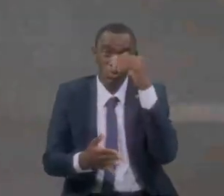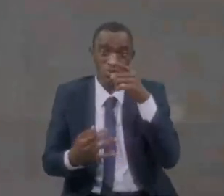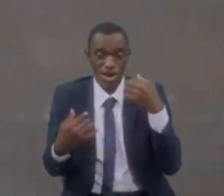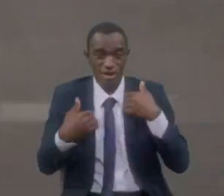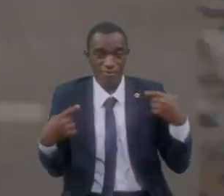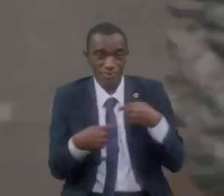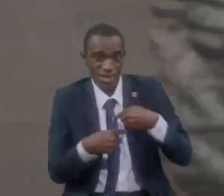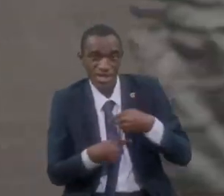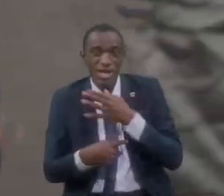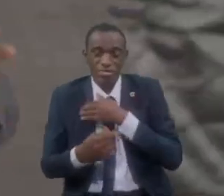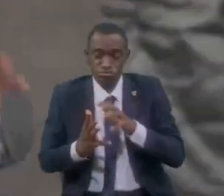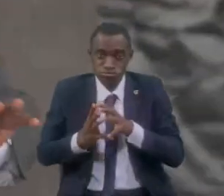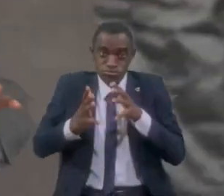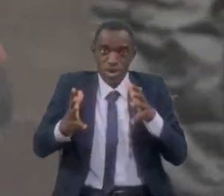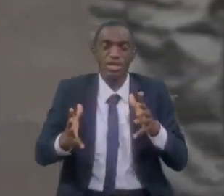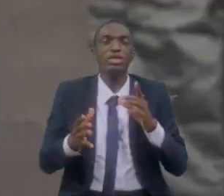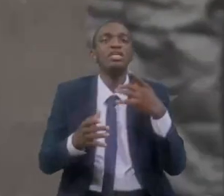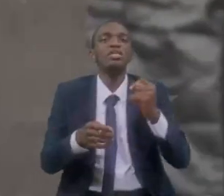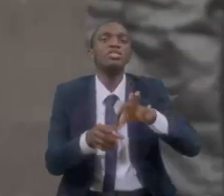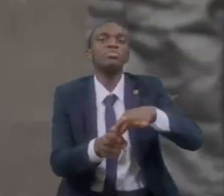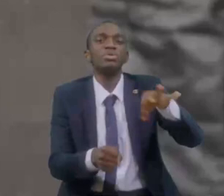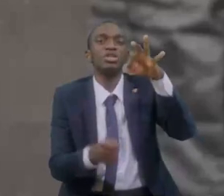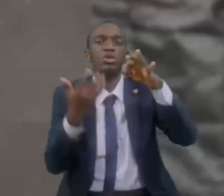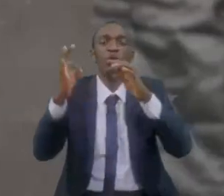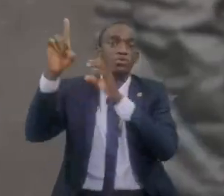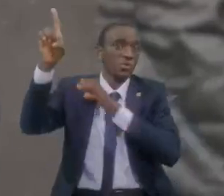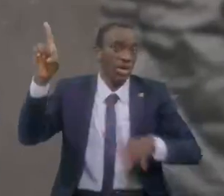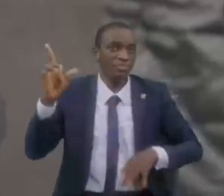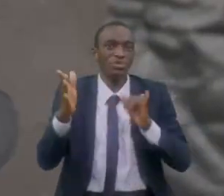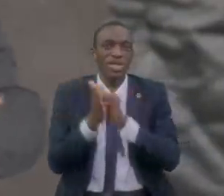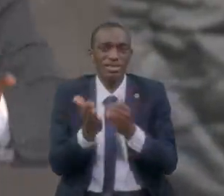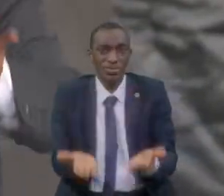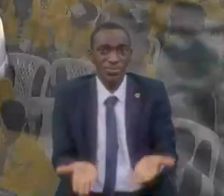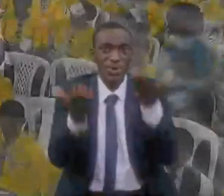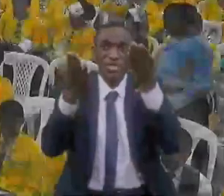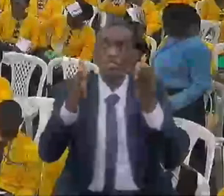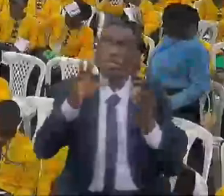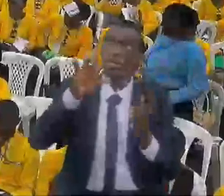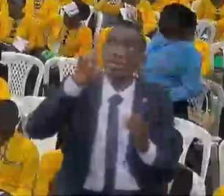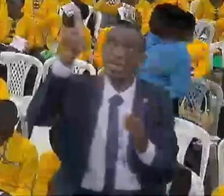douleur, et les douleurs. Et Christ, qui l'a resté d'entre les morts,